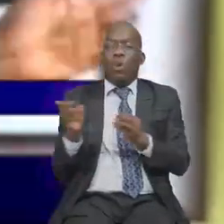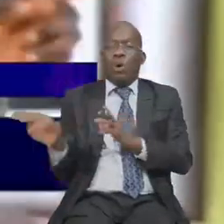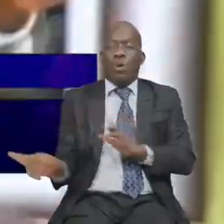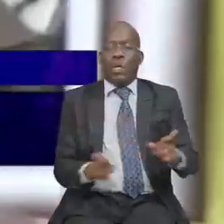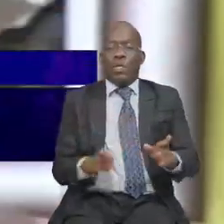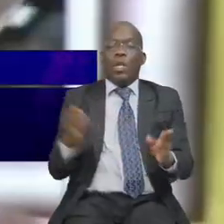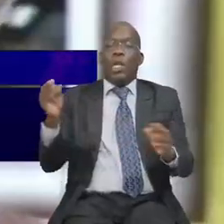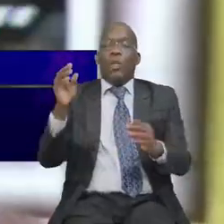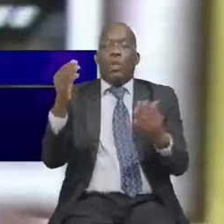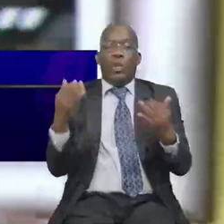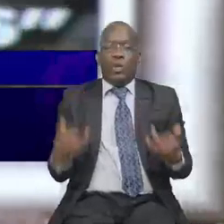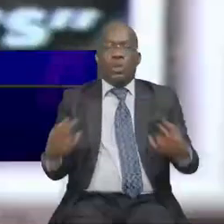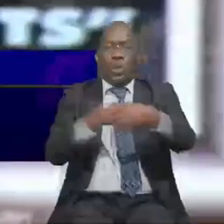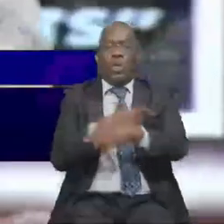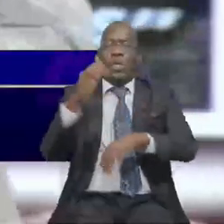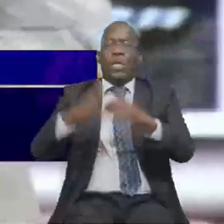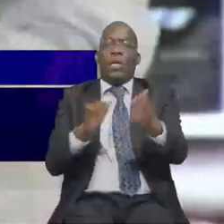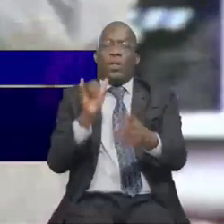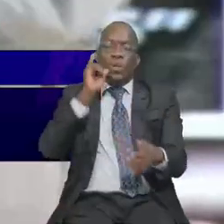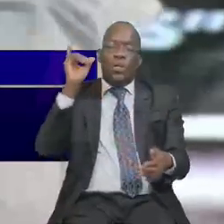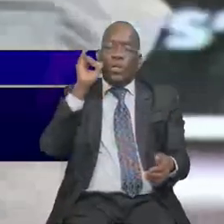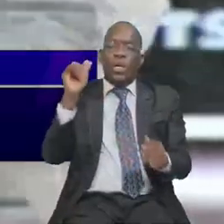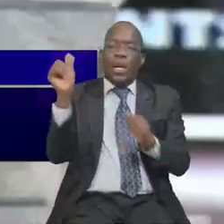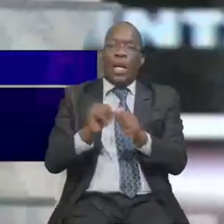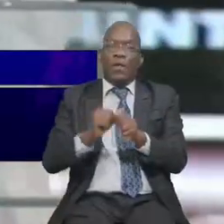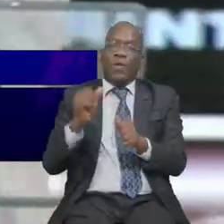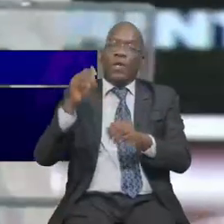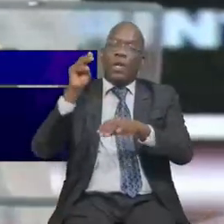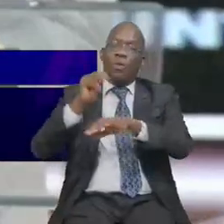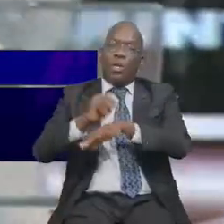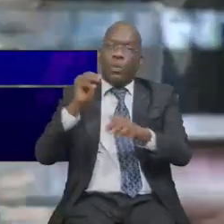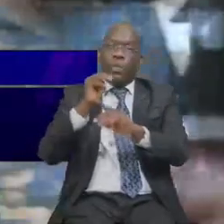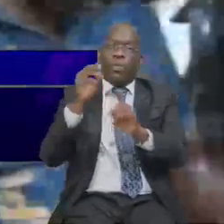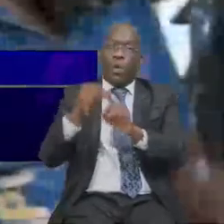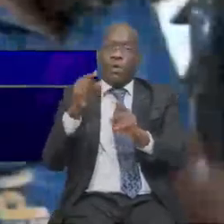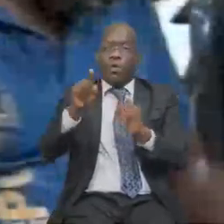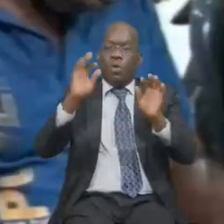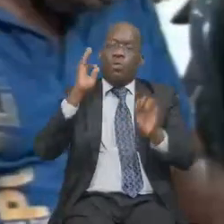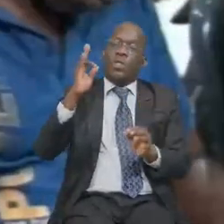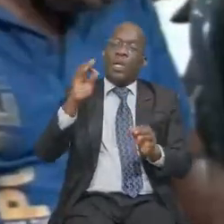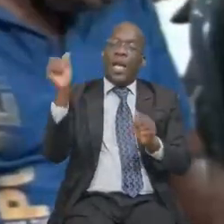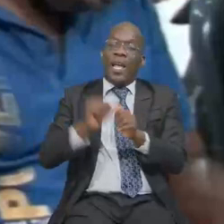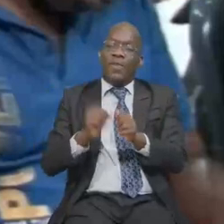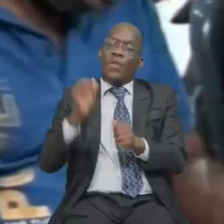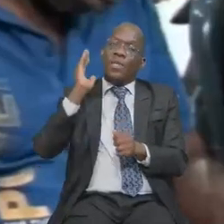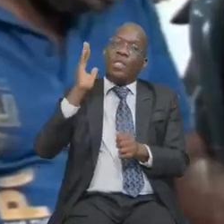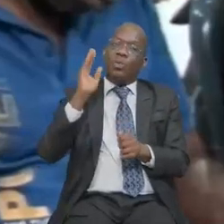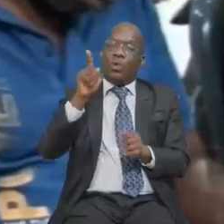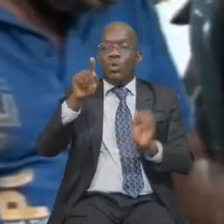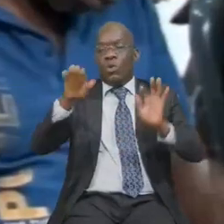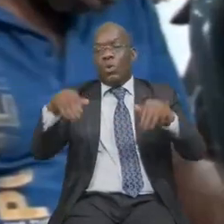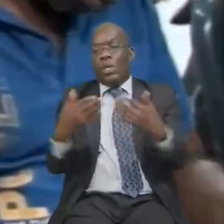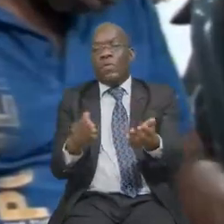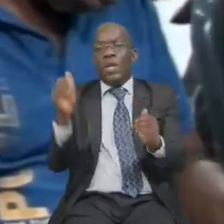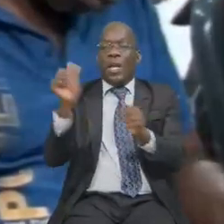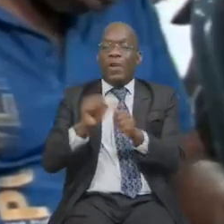hier, tout message que vous donnez, tout chant que vous donnez, tout témoignage que vous donnez, tout encouragement que vous